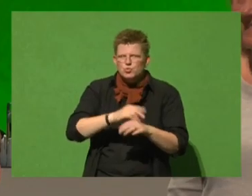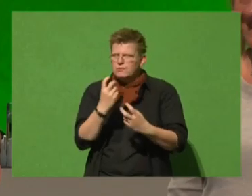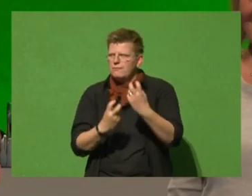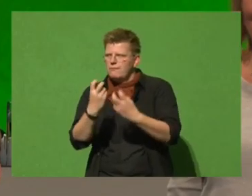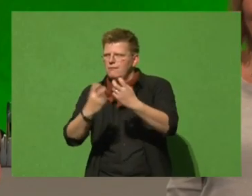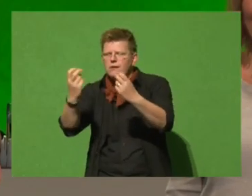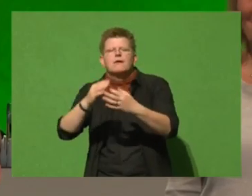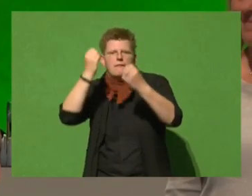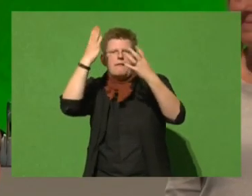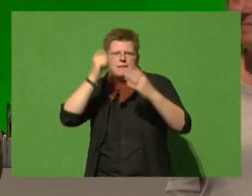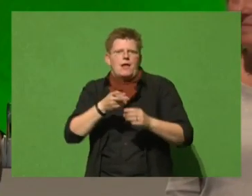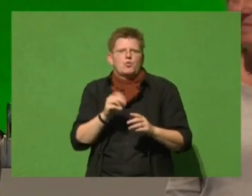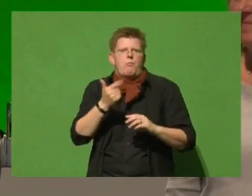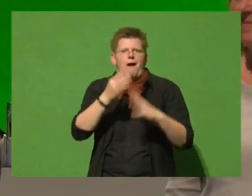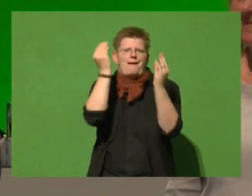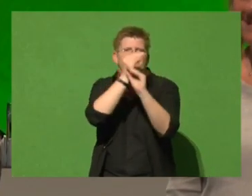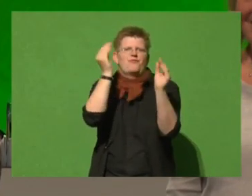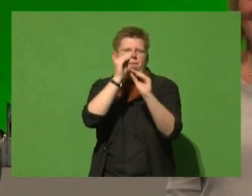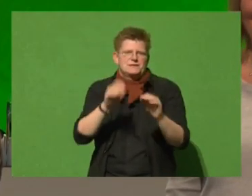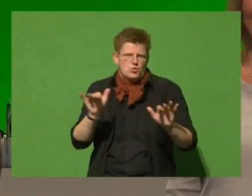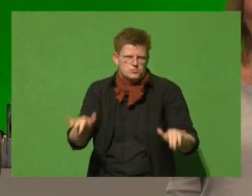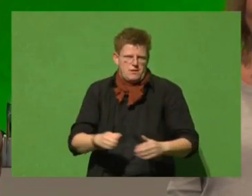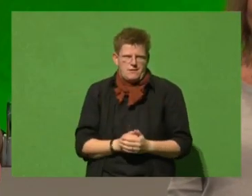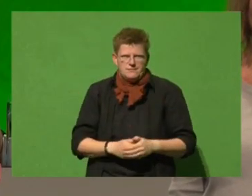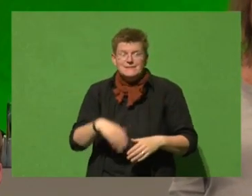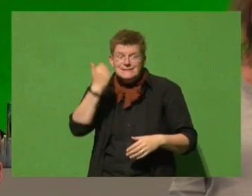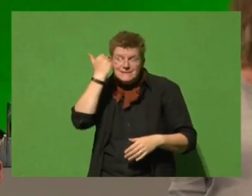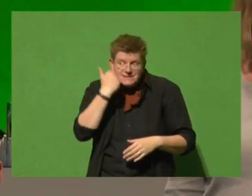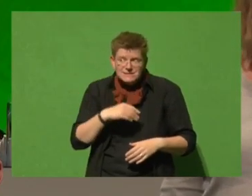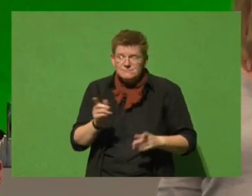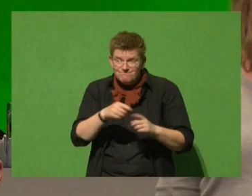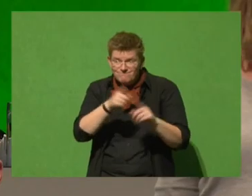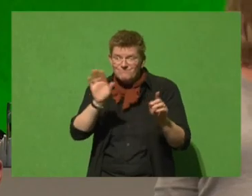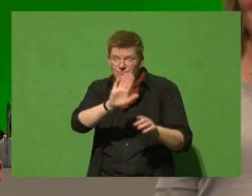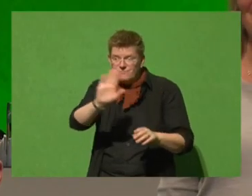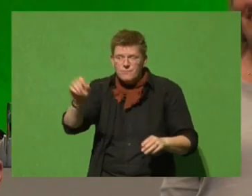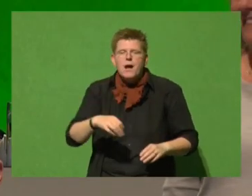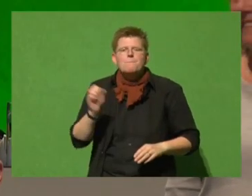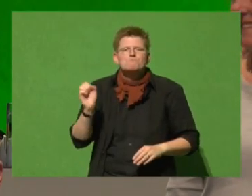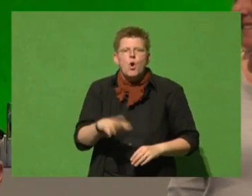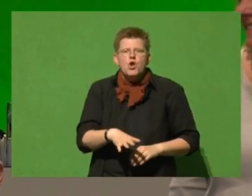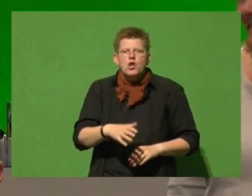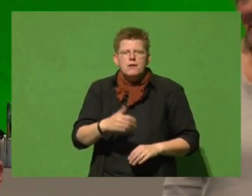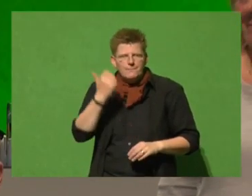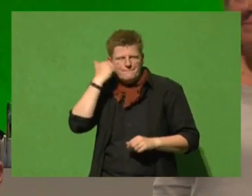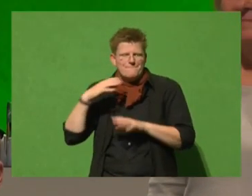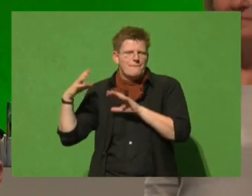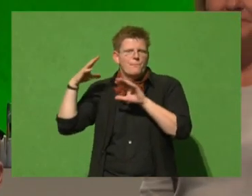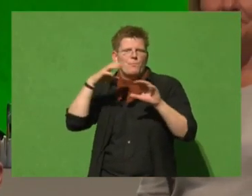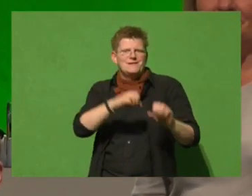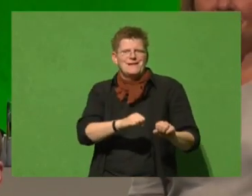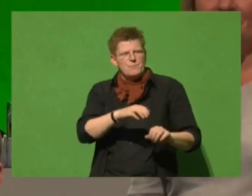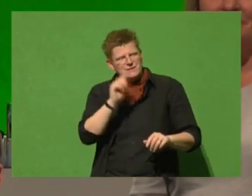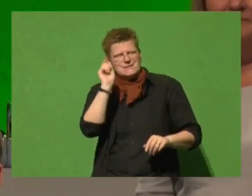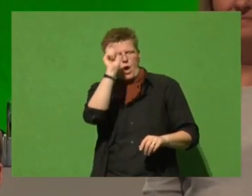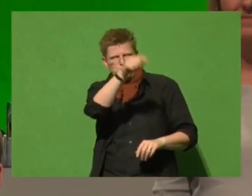2, 3 Sachen gesagt werden. Zunächst einmal die Bitte, dass ihr bitte euren Müll mit nach unten nehmt, nach draußen nehmt. Da steht